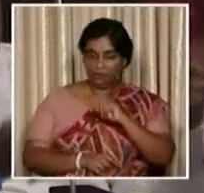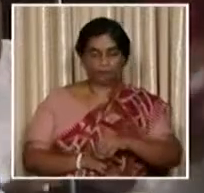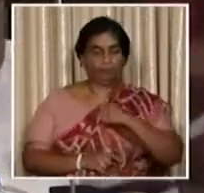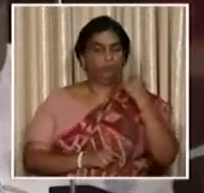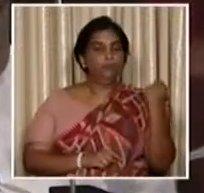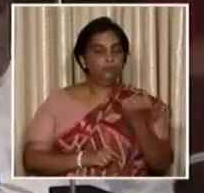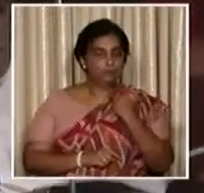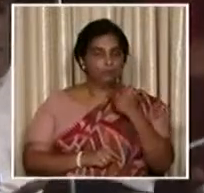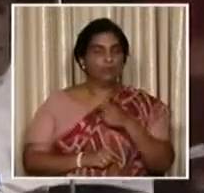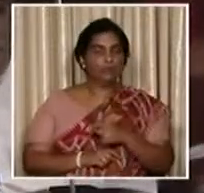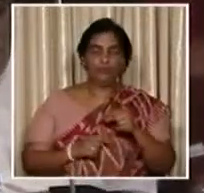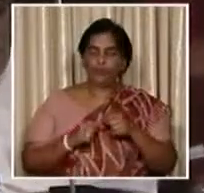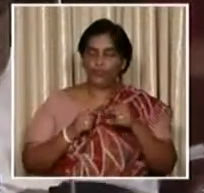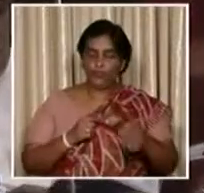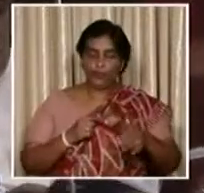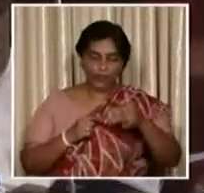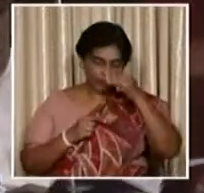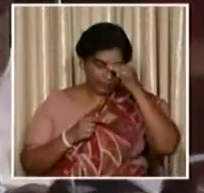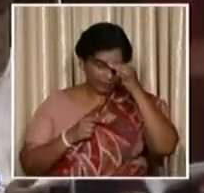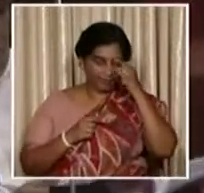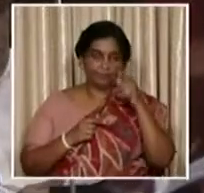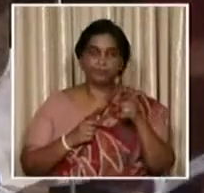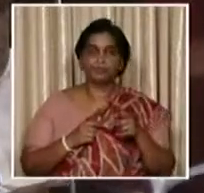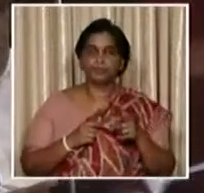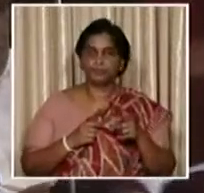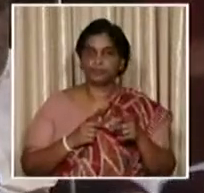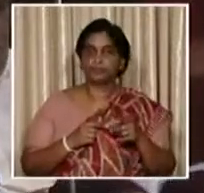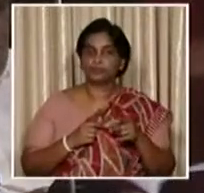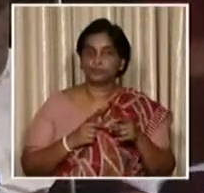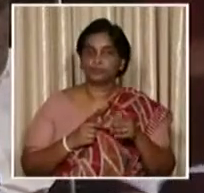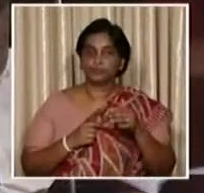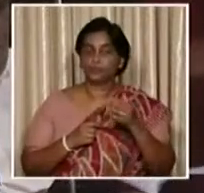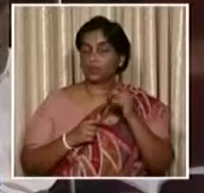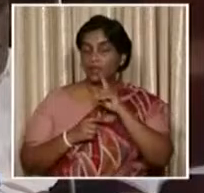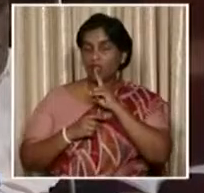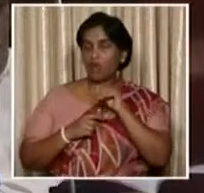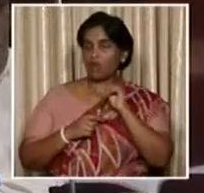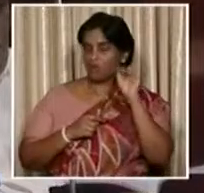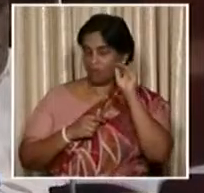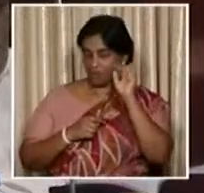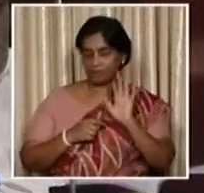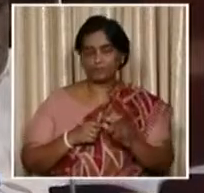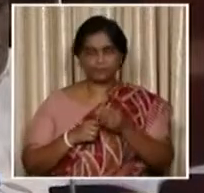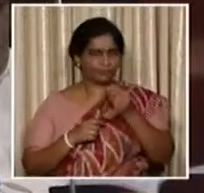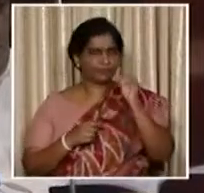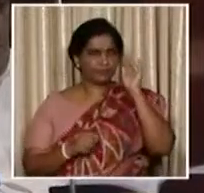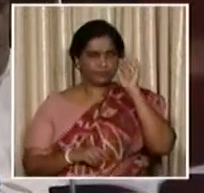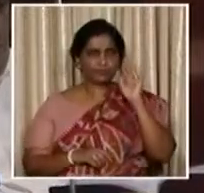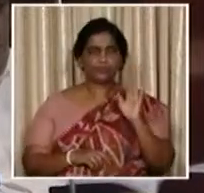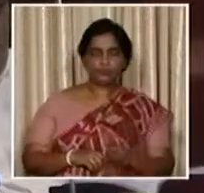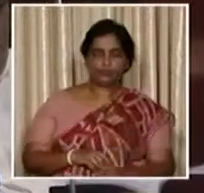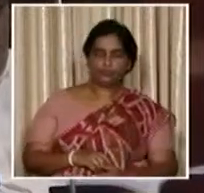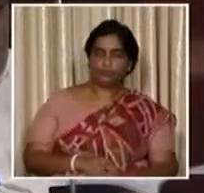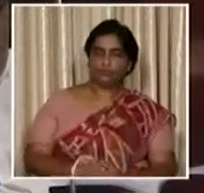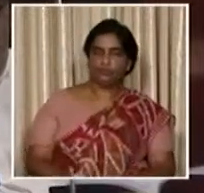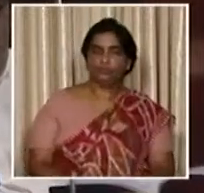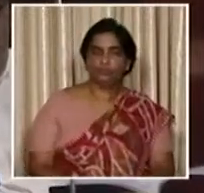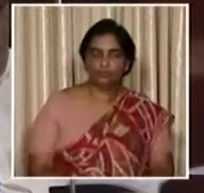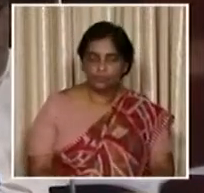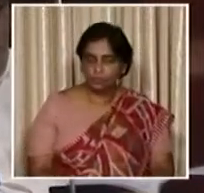කරුවාම විපක්ෂ නායකයෙක් බරයාගේ කතාවට පොඩ්ඩක් සම්බන්ධ වෙන්න ඕන පොඩ්ඩක් සම්බන්ධ වෙන්න ඕන